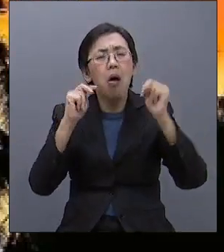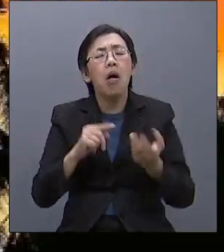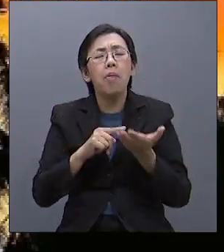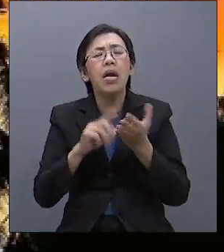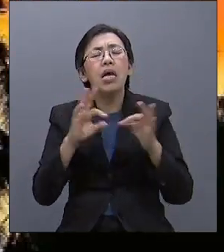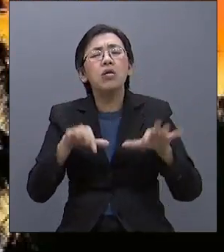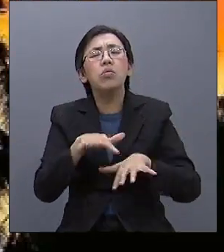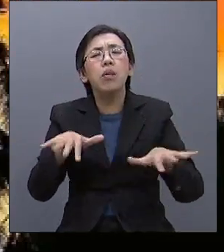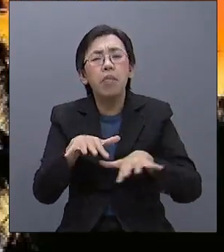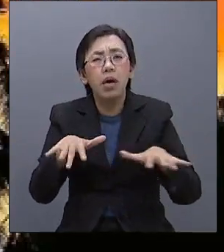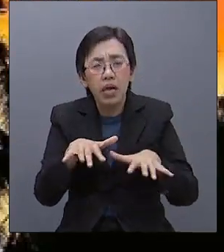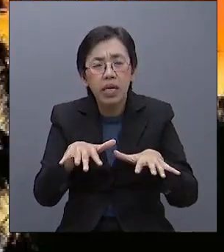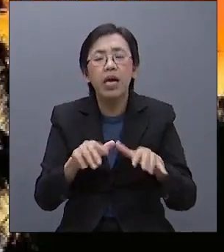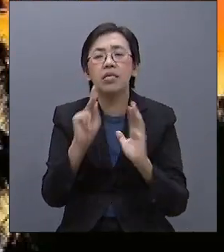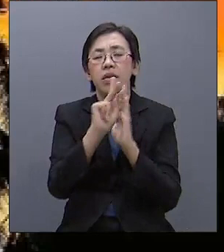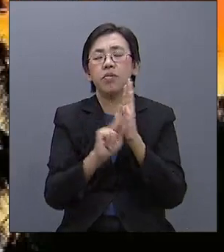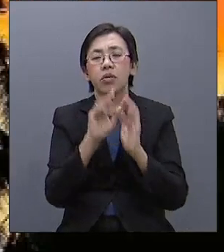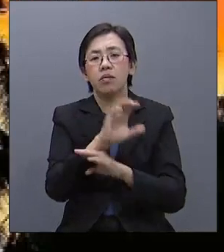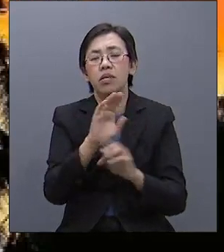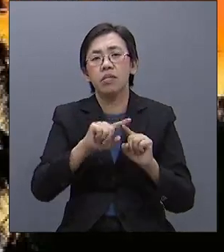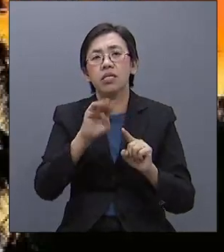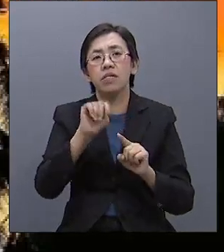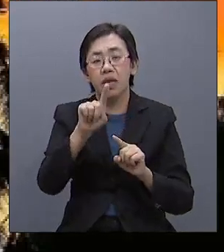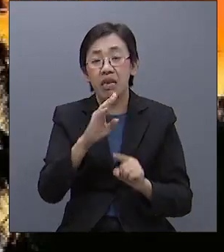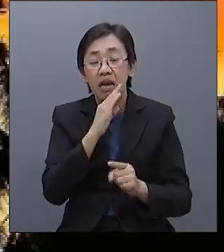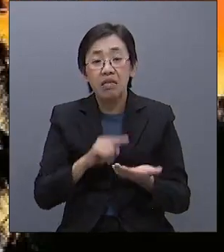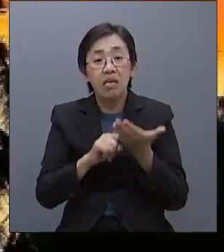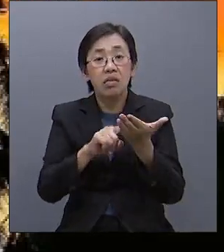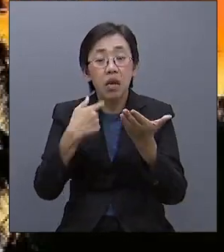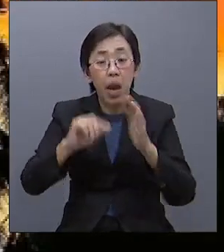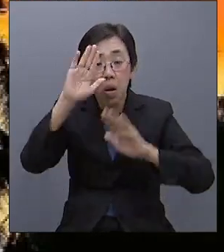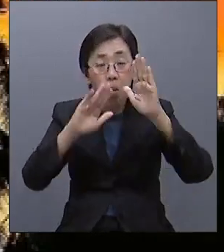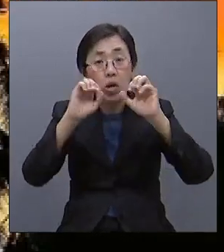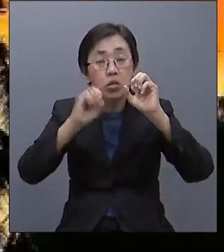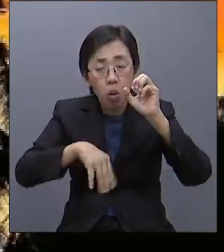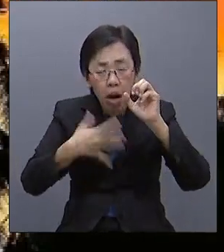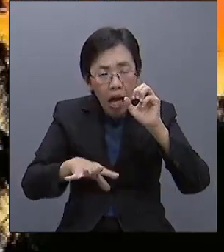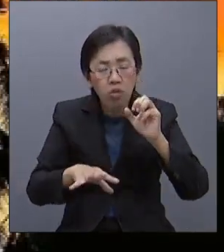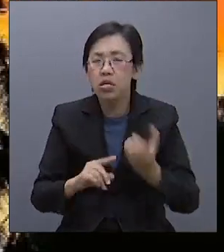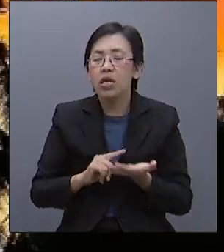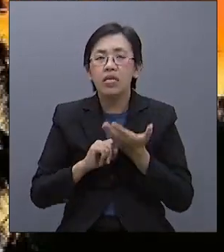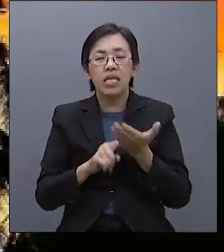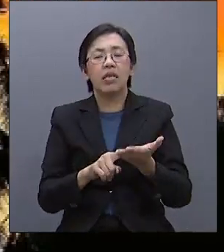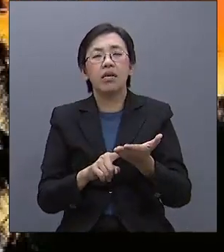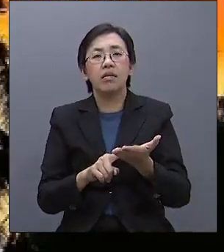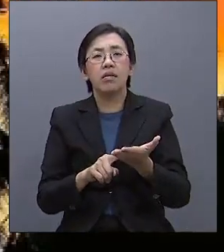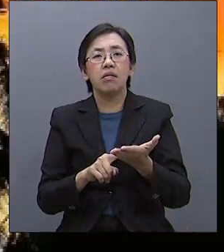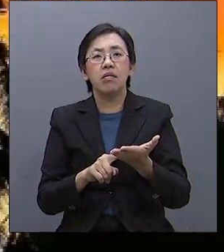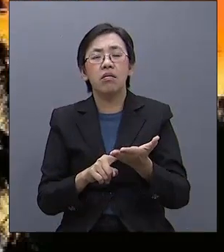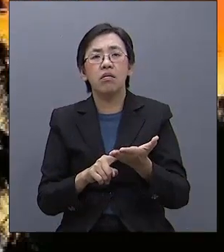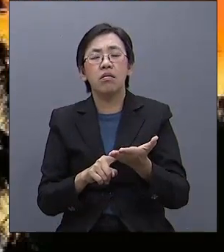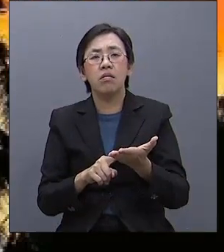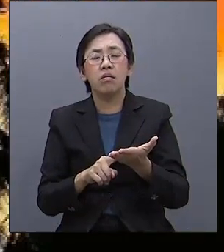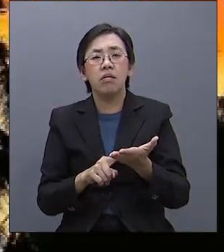ข้อบังคับข้อที่41นะครับเพราะฉะนั้นก็มาโหวตว่าจ